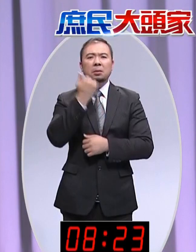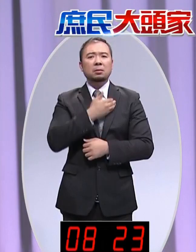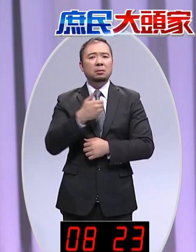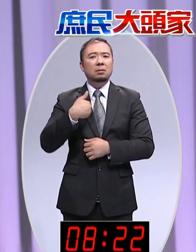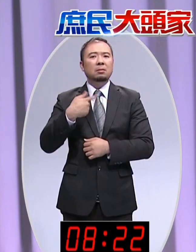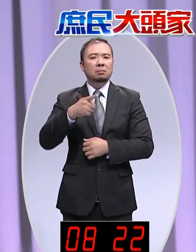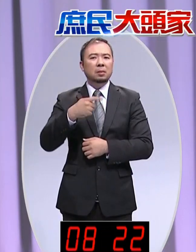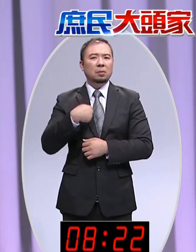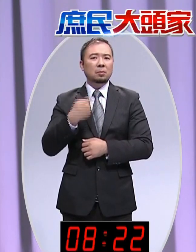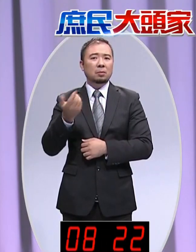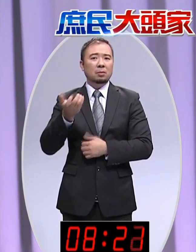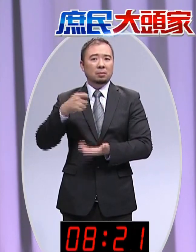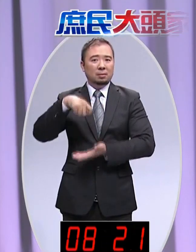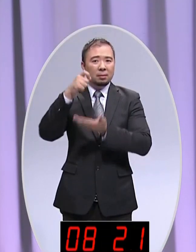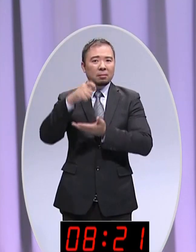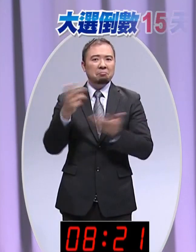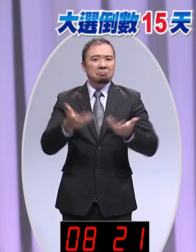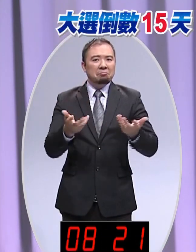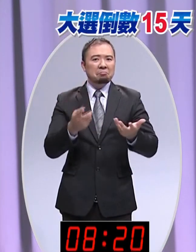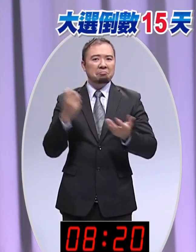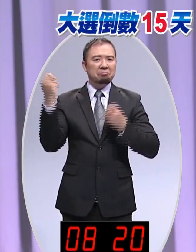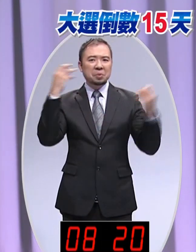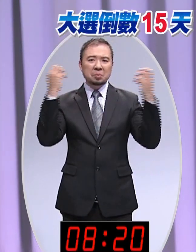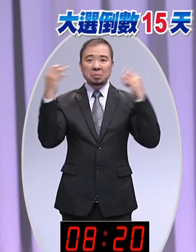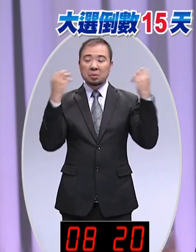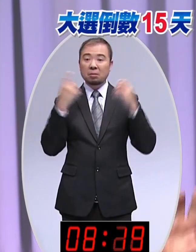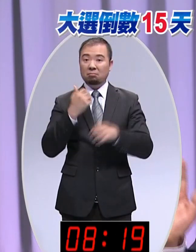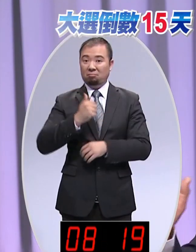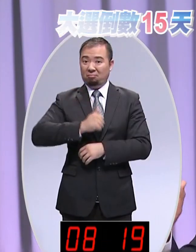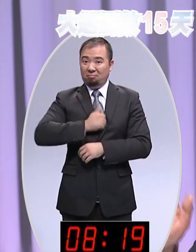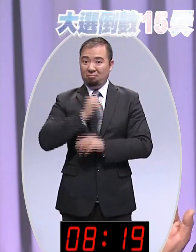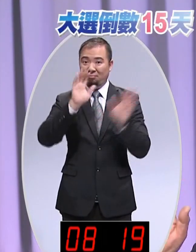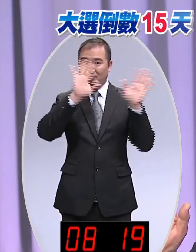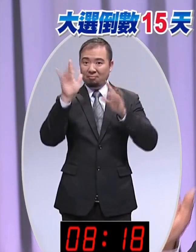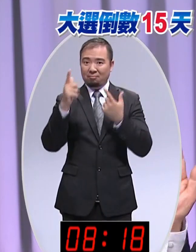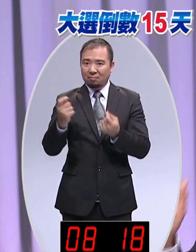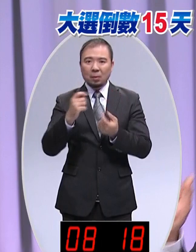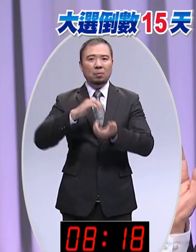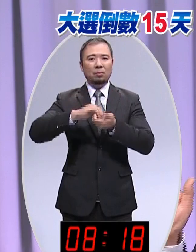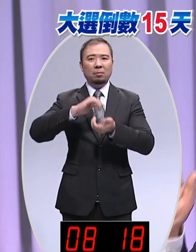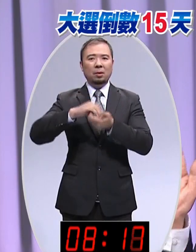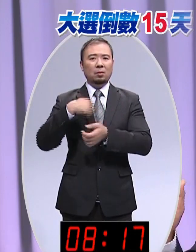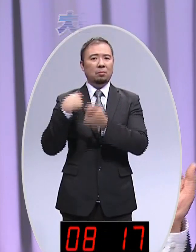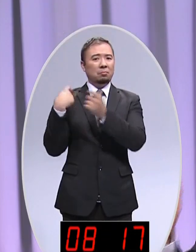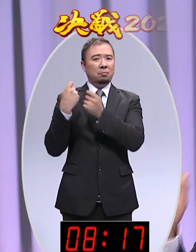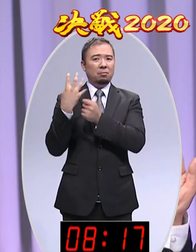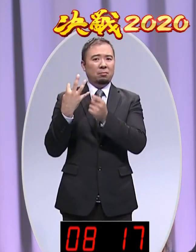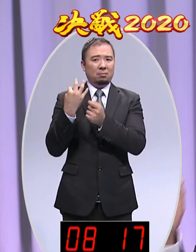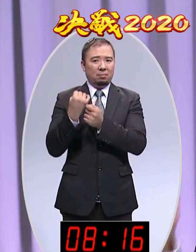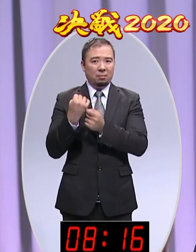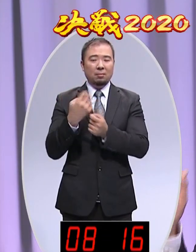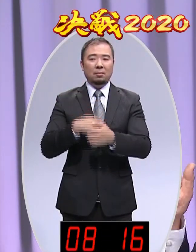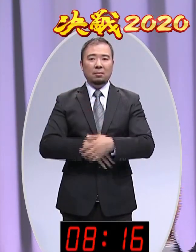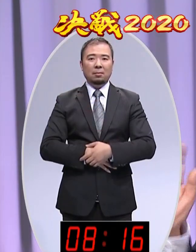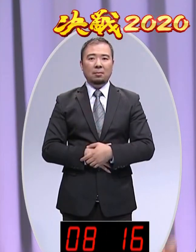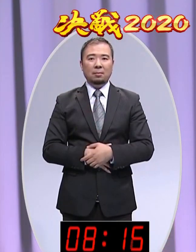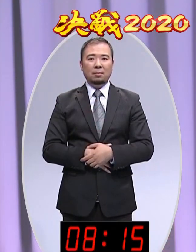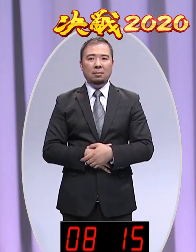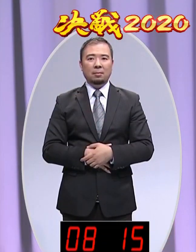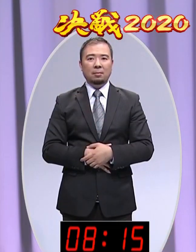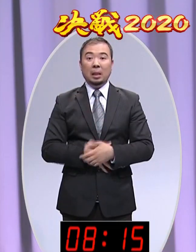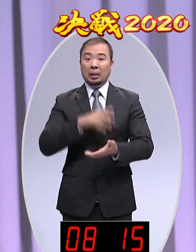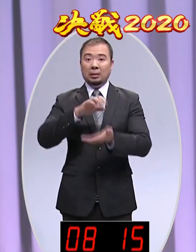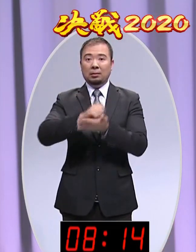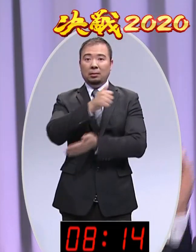定了解。坦白讲，我这几年来很少去开所谓的记者